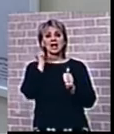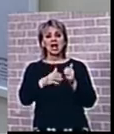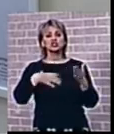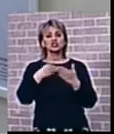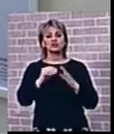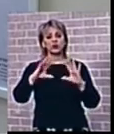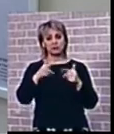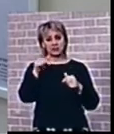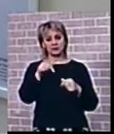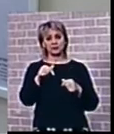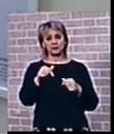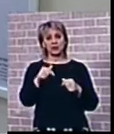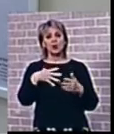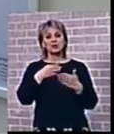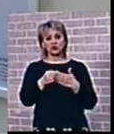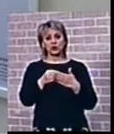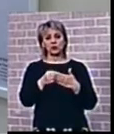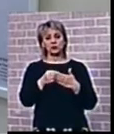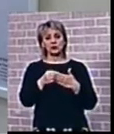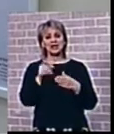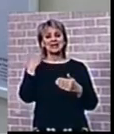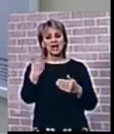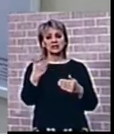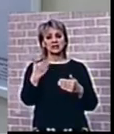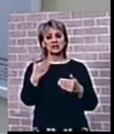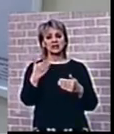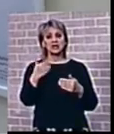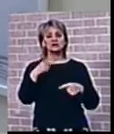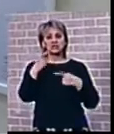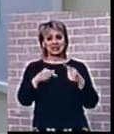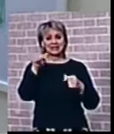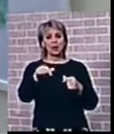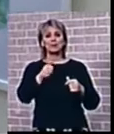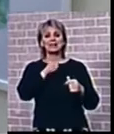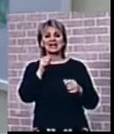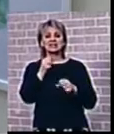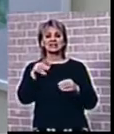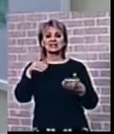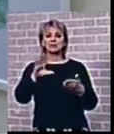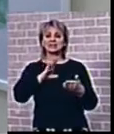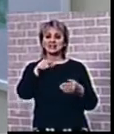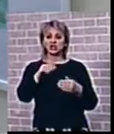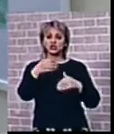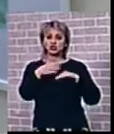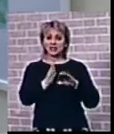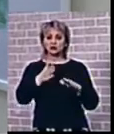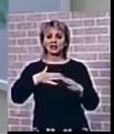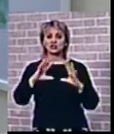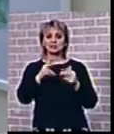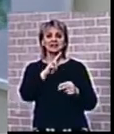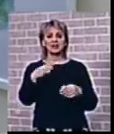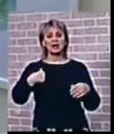мир по-своему. И они всегда пытаются стать частью нашего мира, такими как